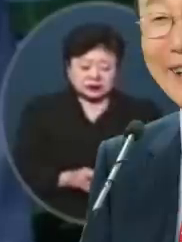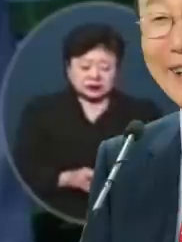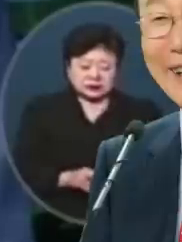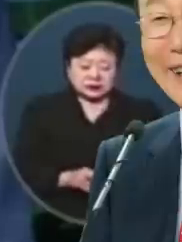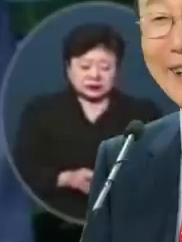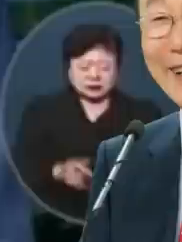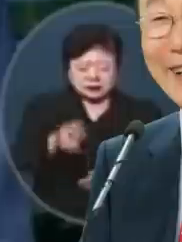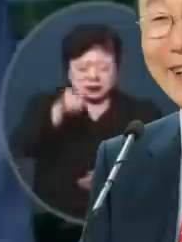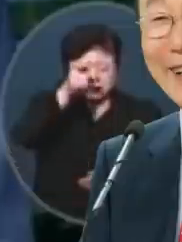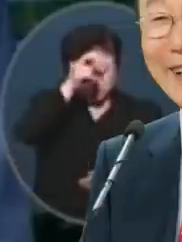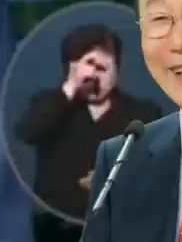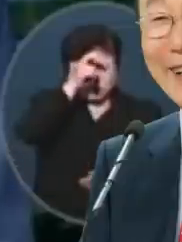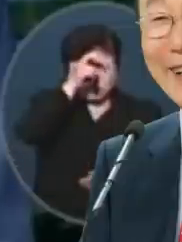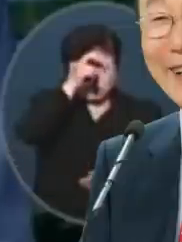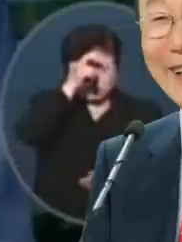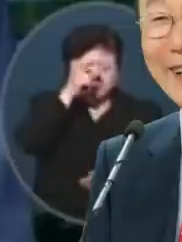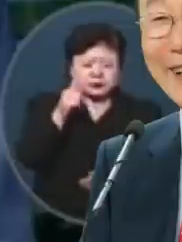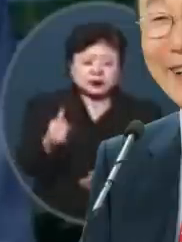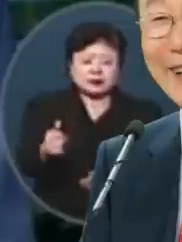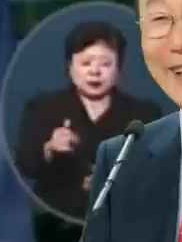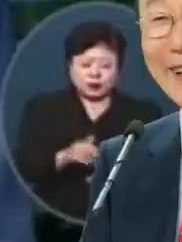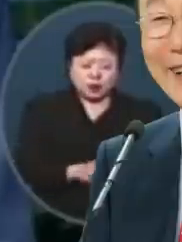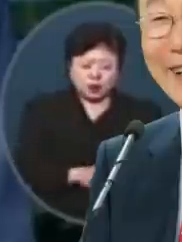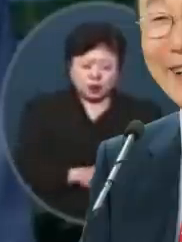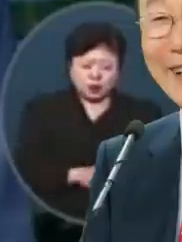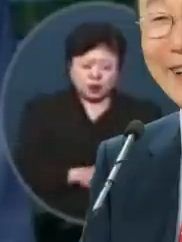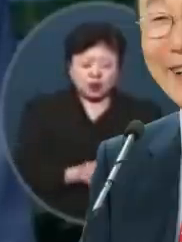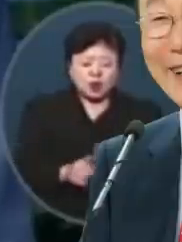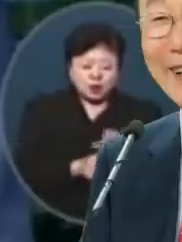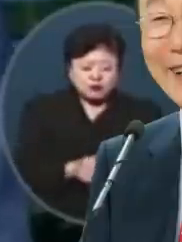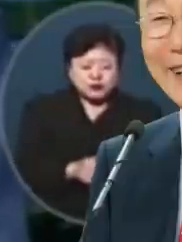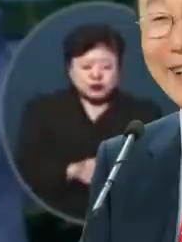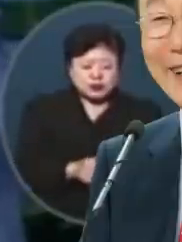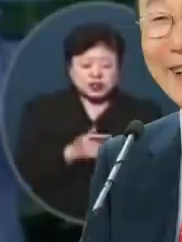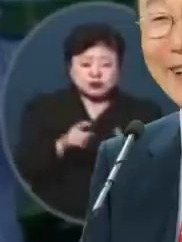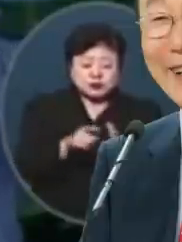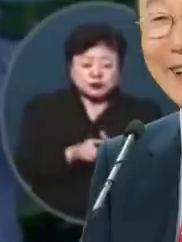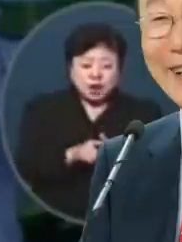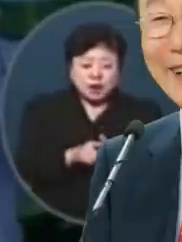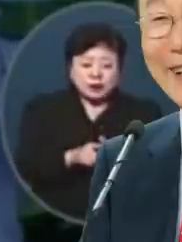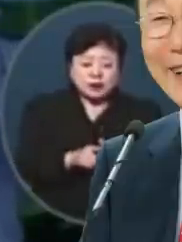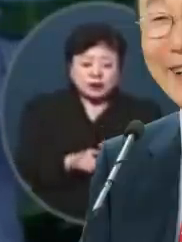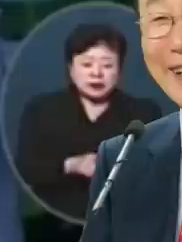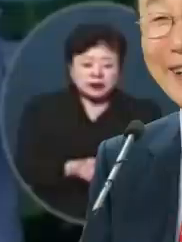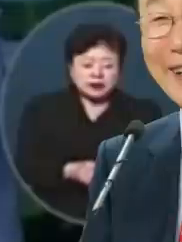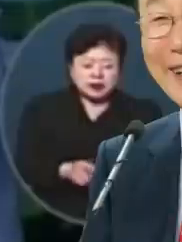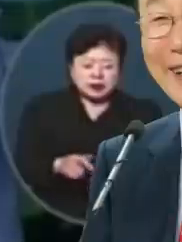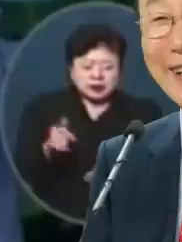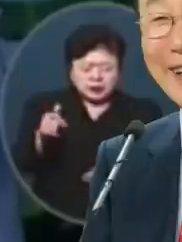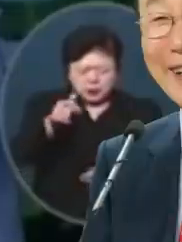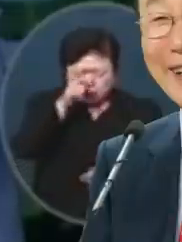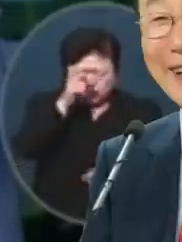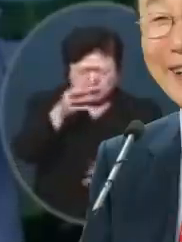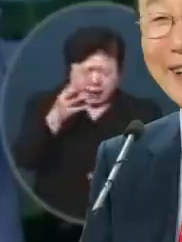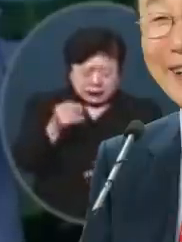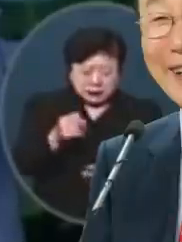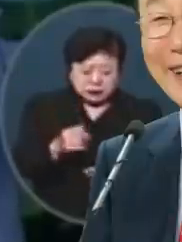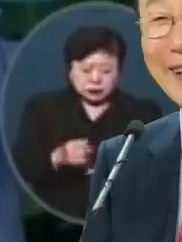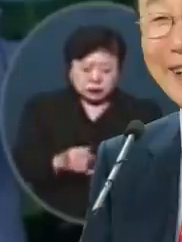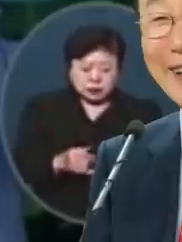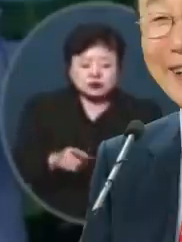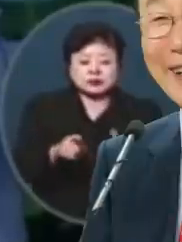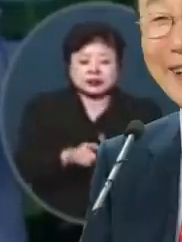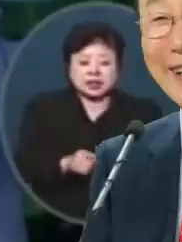부리는 남편도 결국 예수 믿게 되더라고요. 그런데 부인이 예수를 안 믿으면